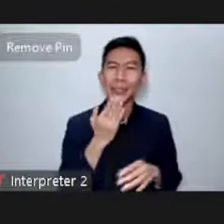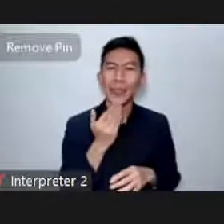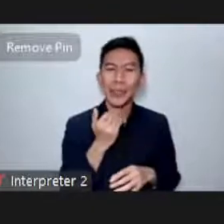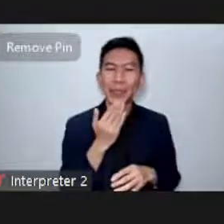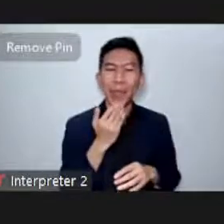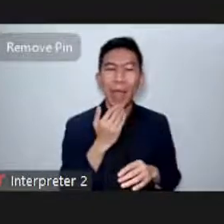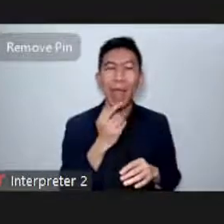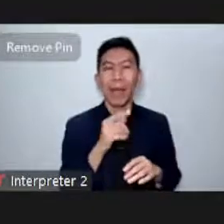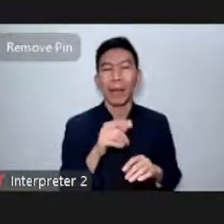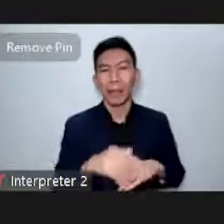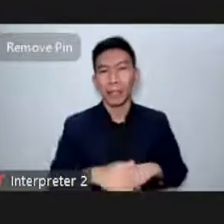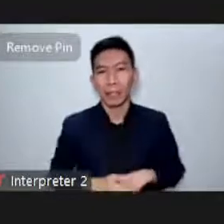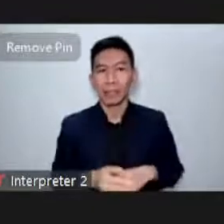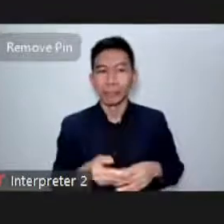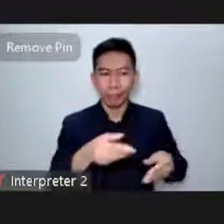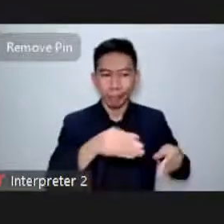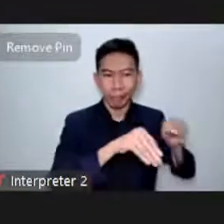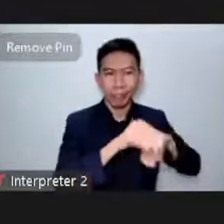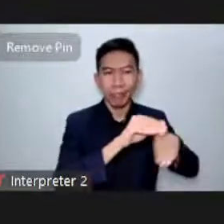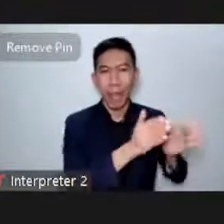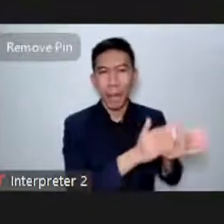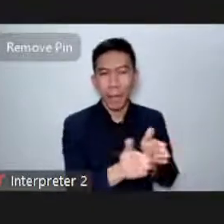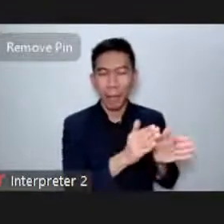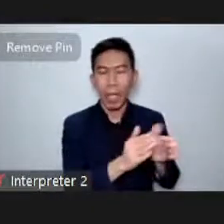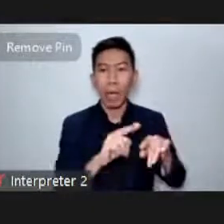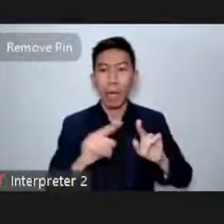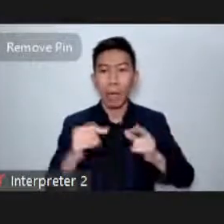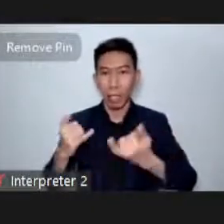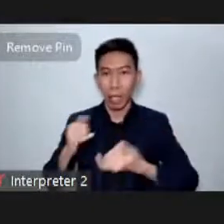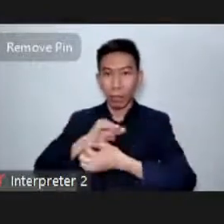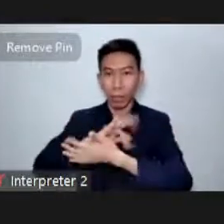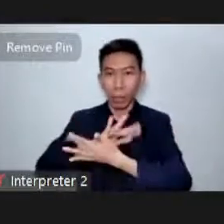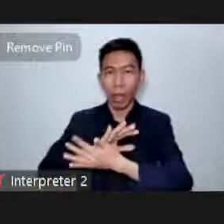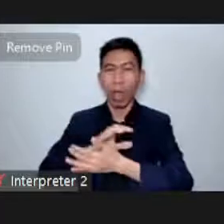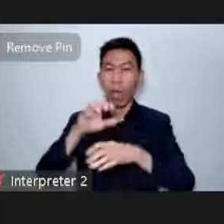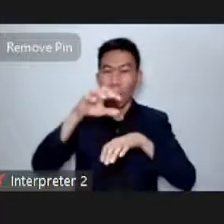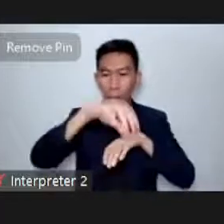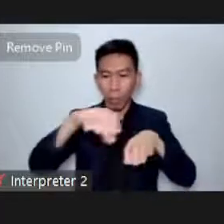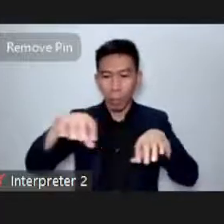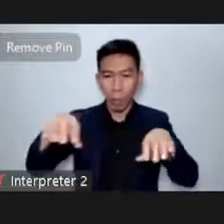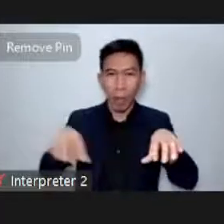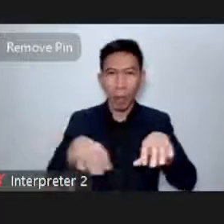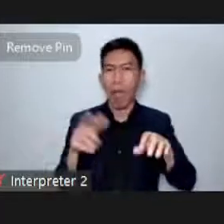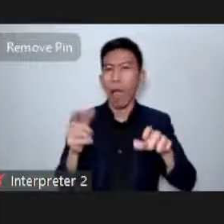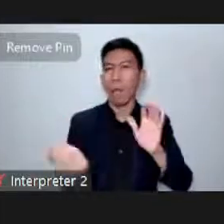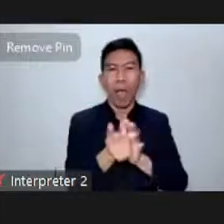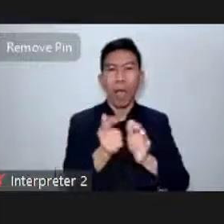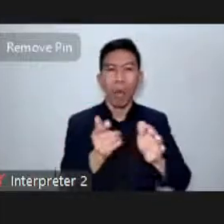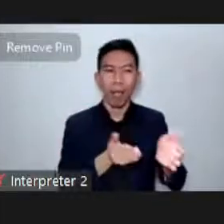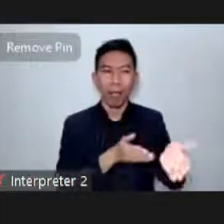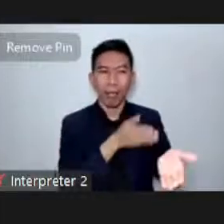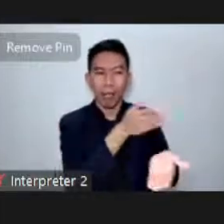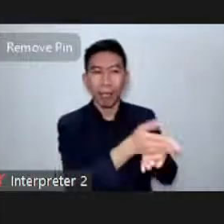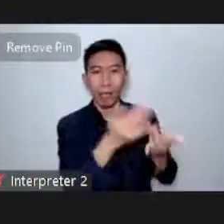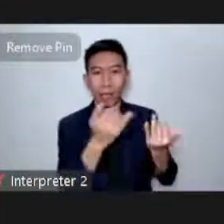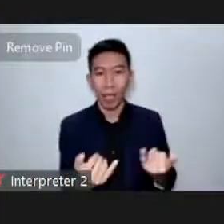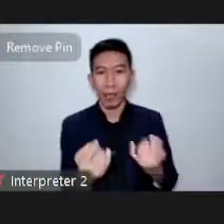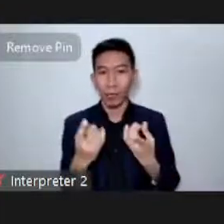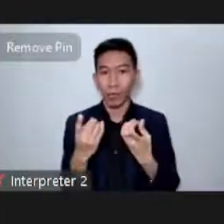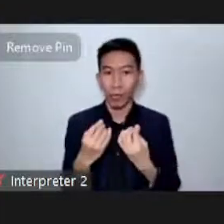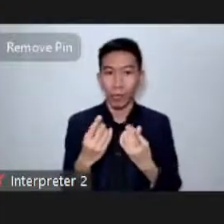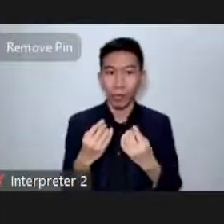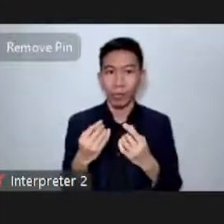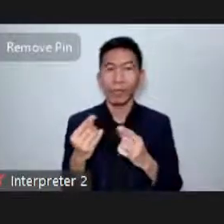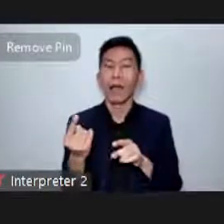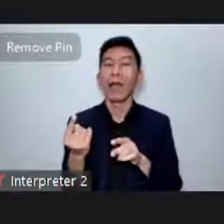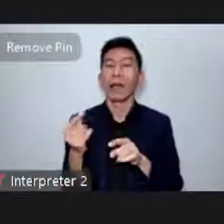Pero dahil po sa pandemic, ay bawal po ang magkakapitbahay. Kaya ngayon, ang ginagawa ko po ay